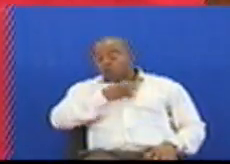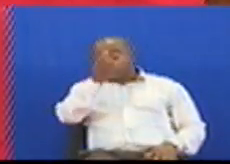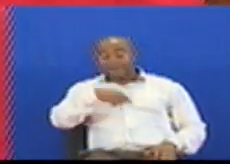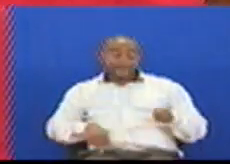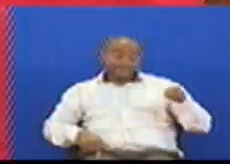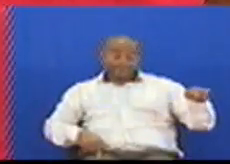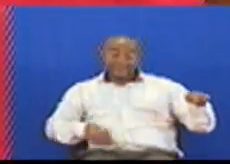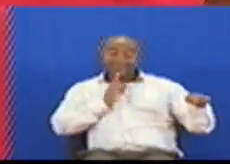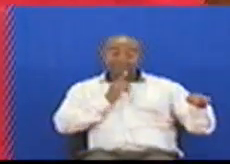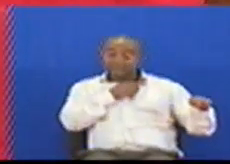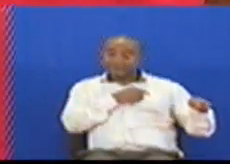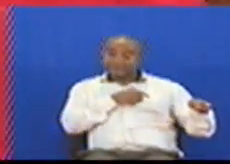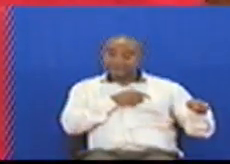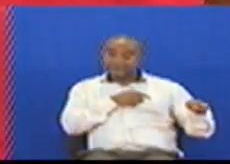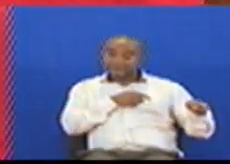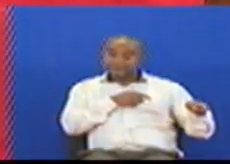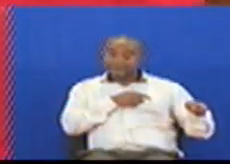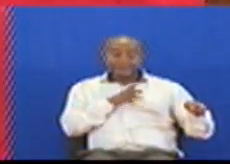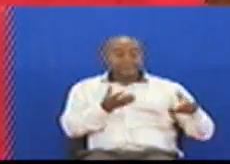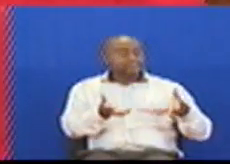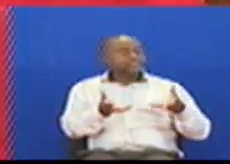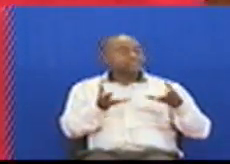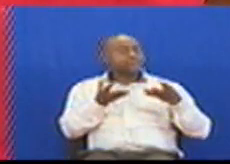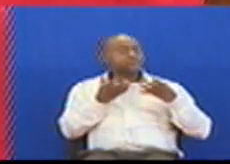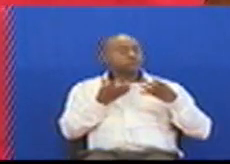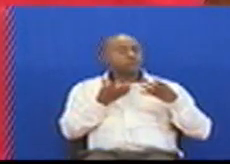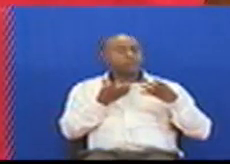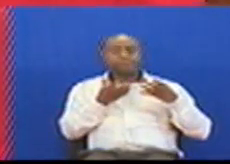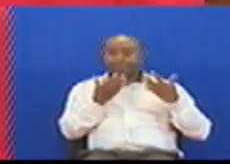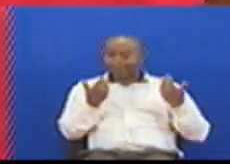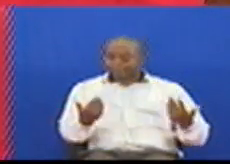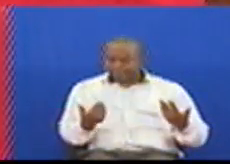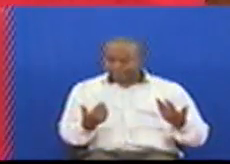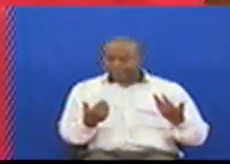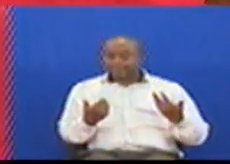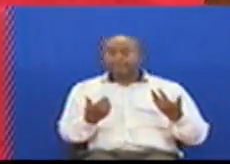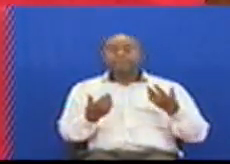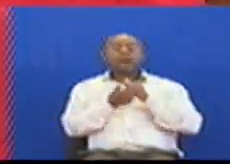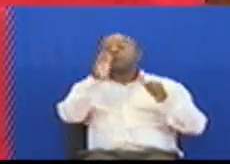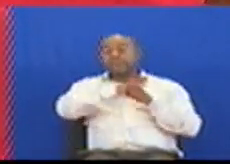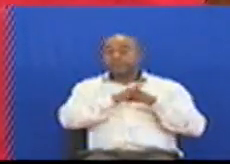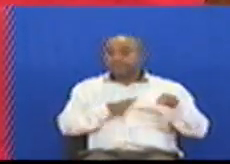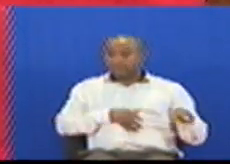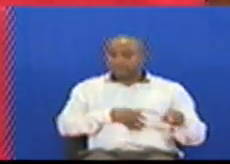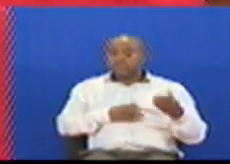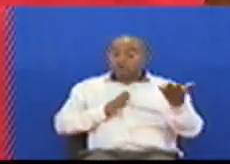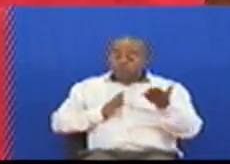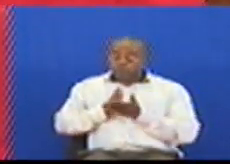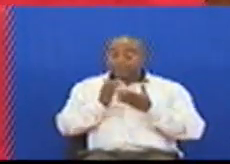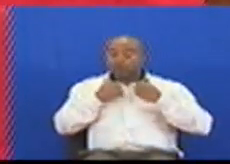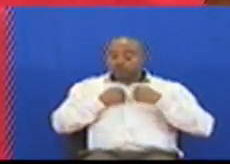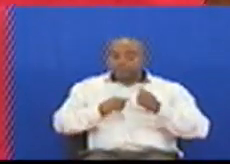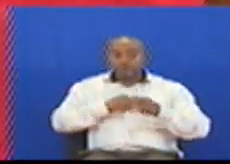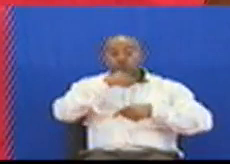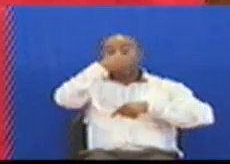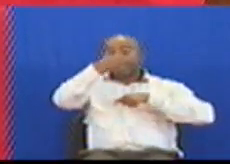ambayo kimsingi inabeba taswira nzima ya kitaifa kupitia utekelezaji wake wa miradi mbalimbali ya maendeleo kwenye sekta